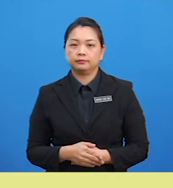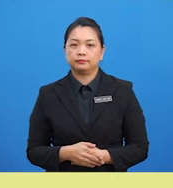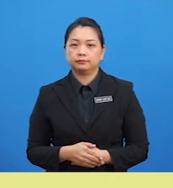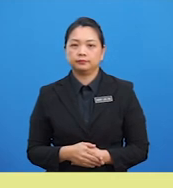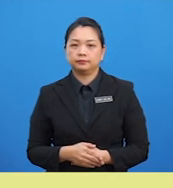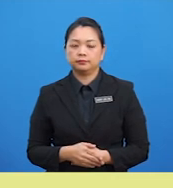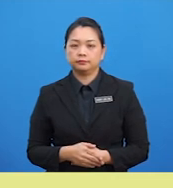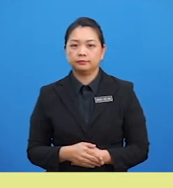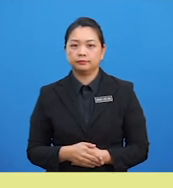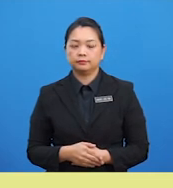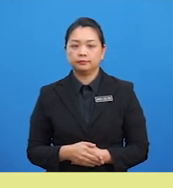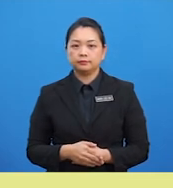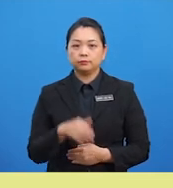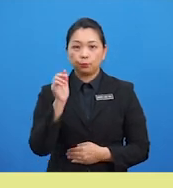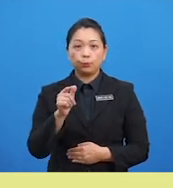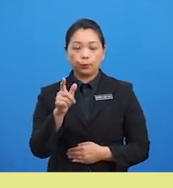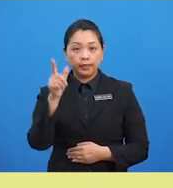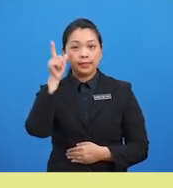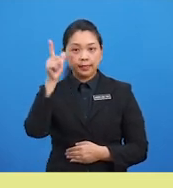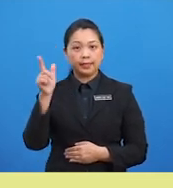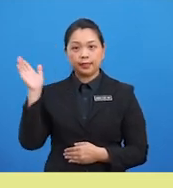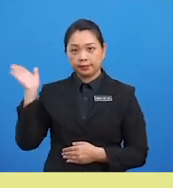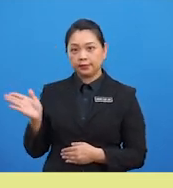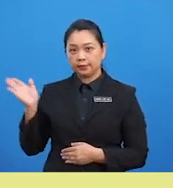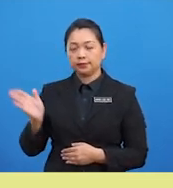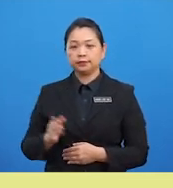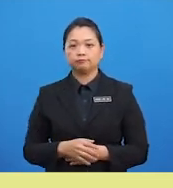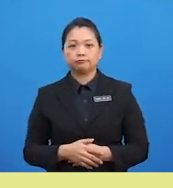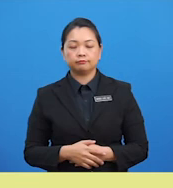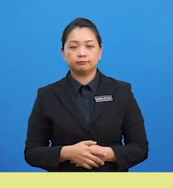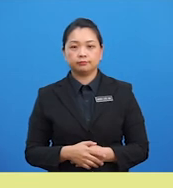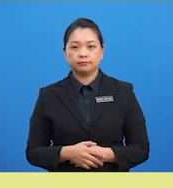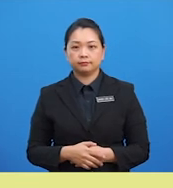Baiklah, murid-murid boleh melihat contoh berikut.